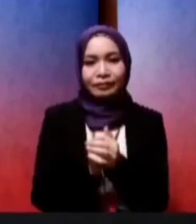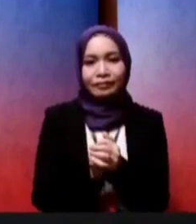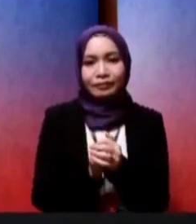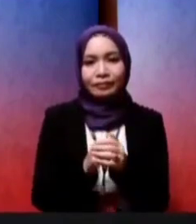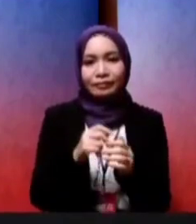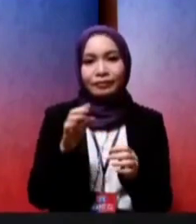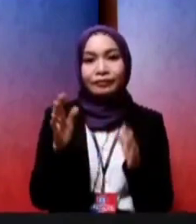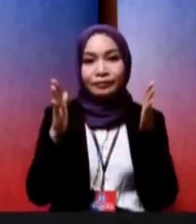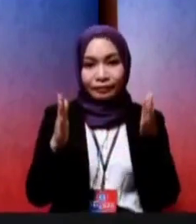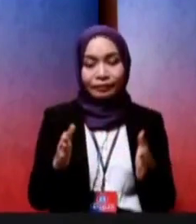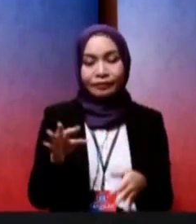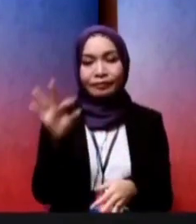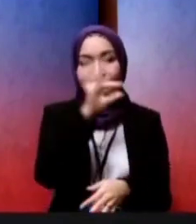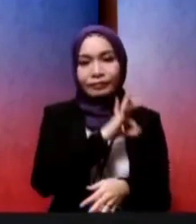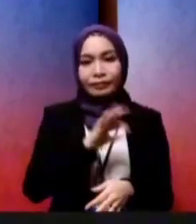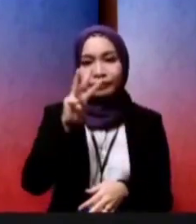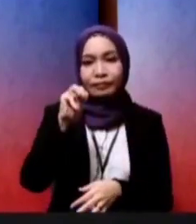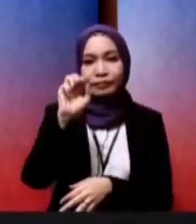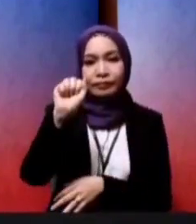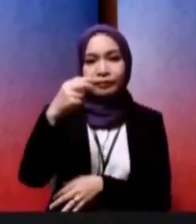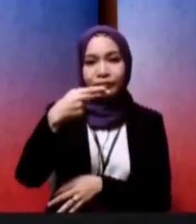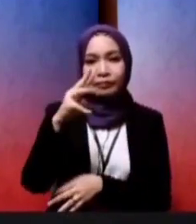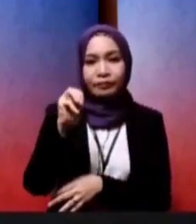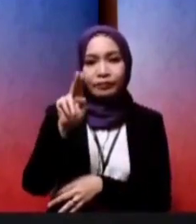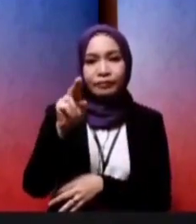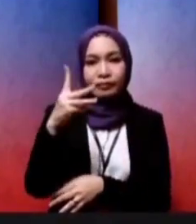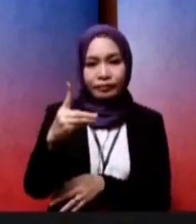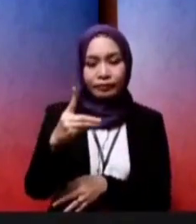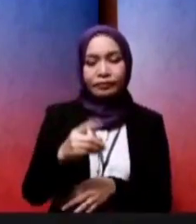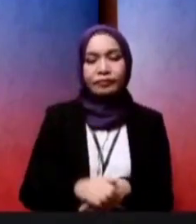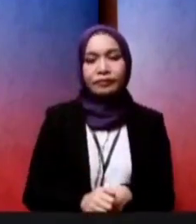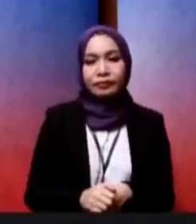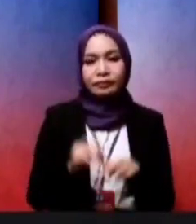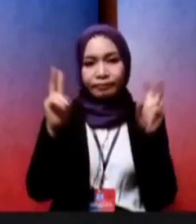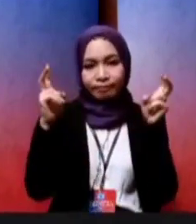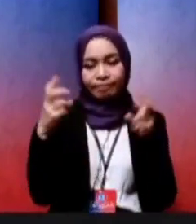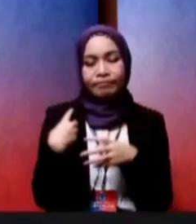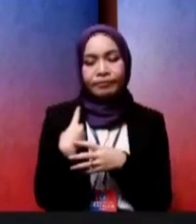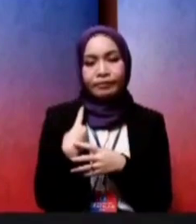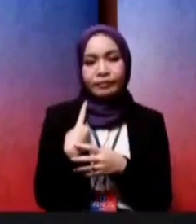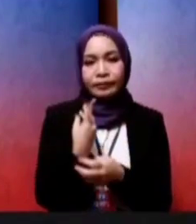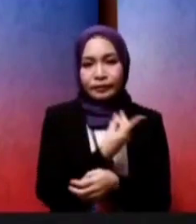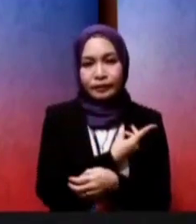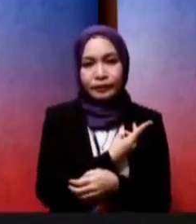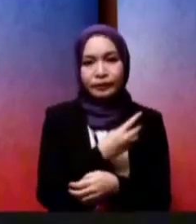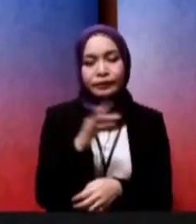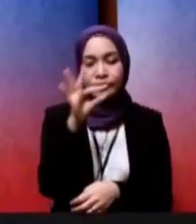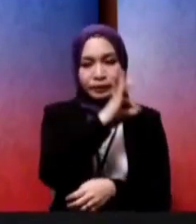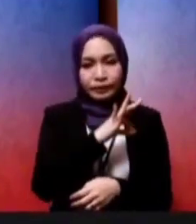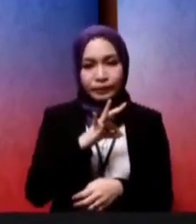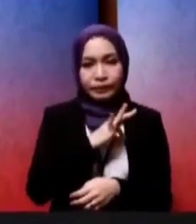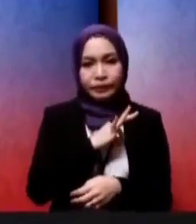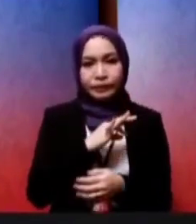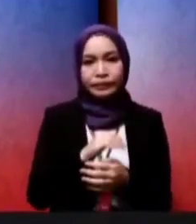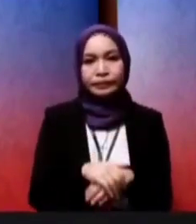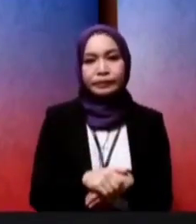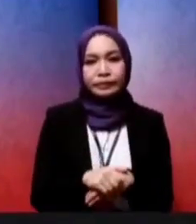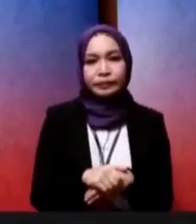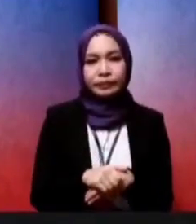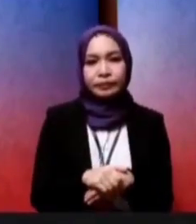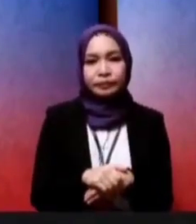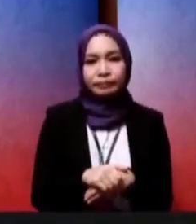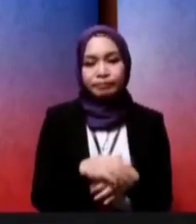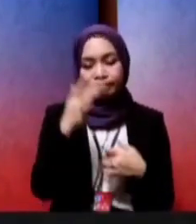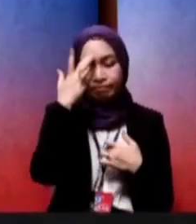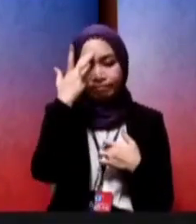darwish we palestinian suffer from an incurable disease called hope hope for liberation